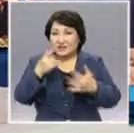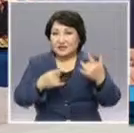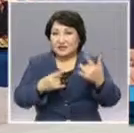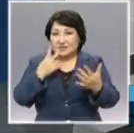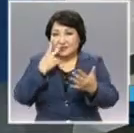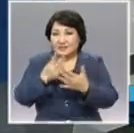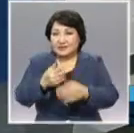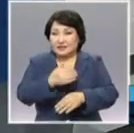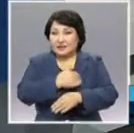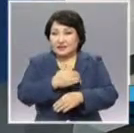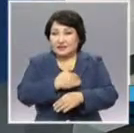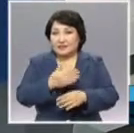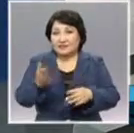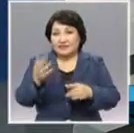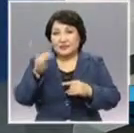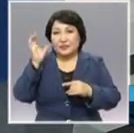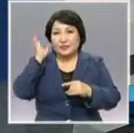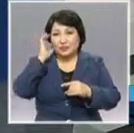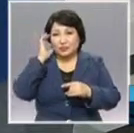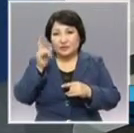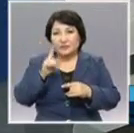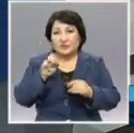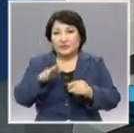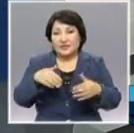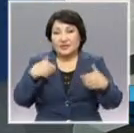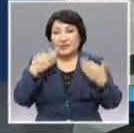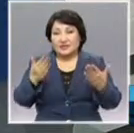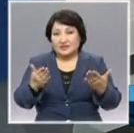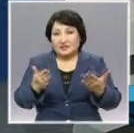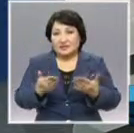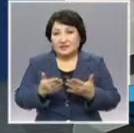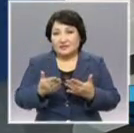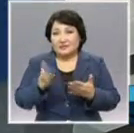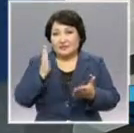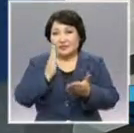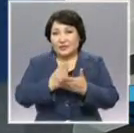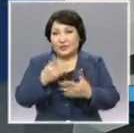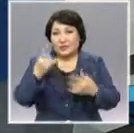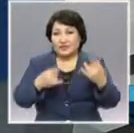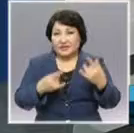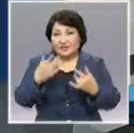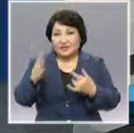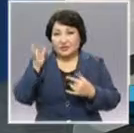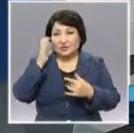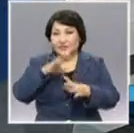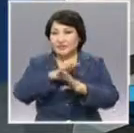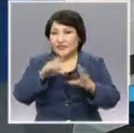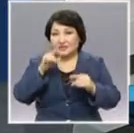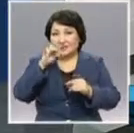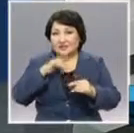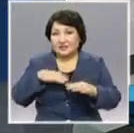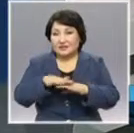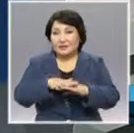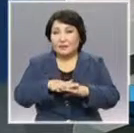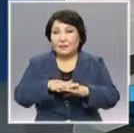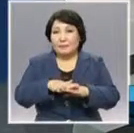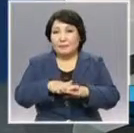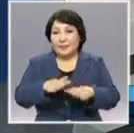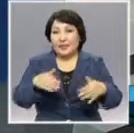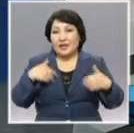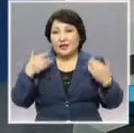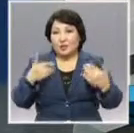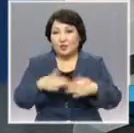послушаем, с чем они там обратились. Говорите вы в прямом эфире, вас слышит весь Казахстан. Алло, здравствуйте. Добрый